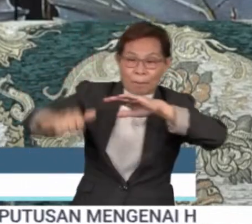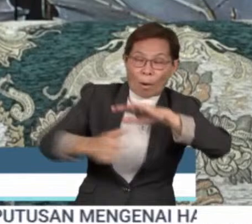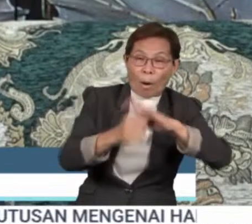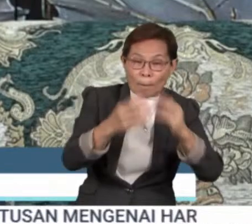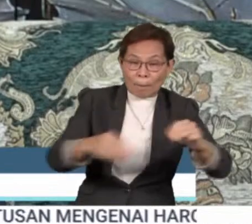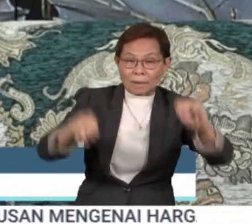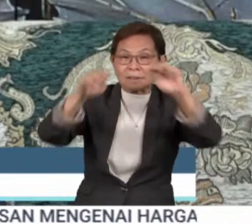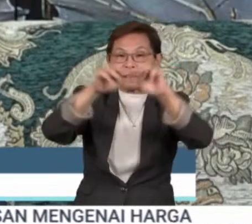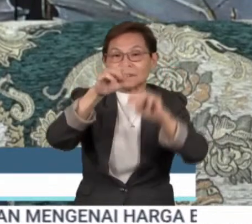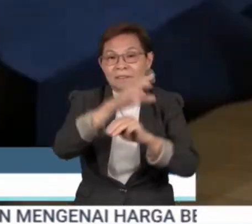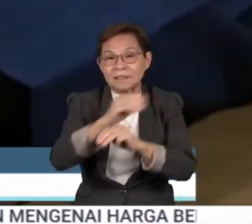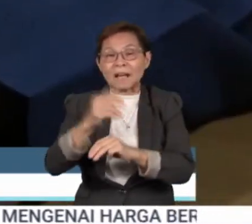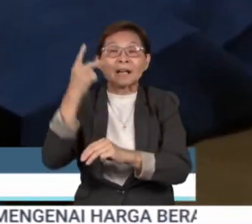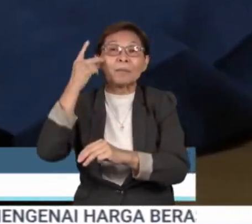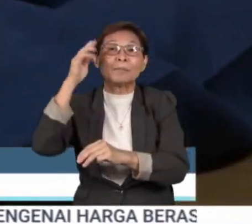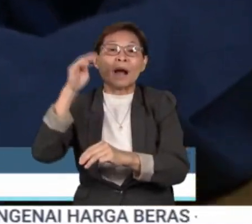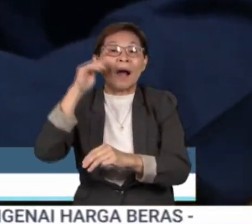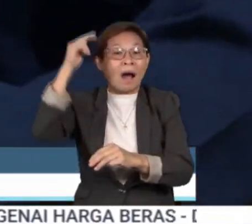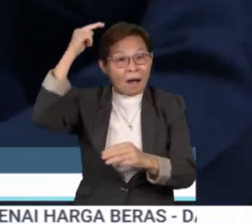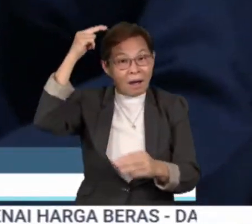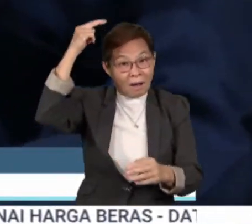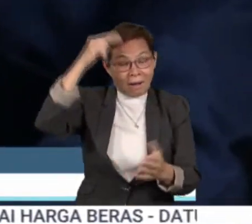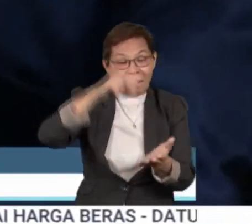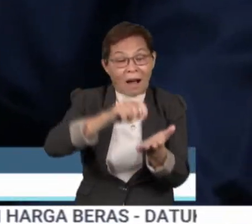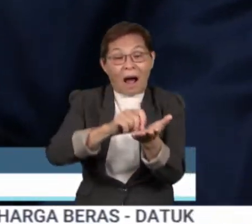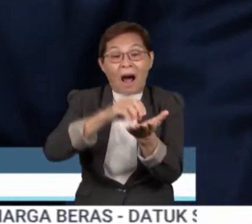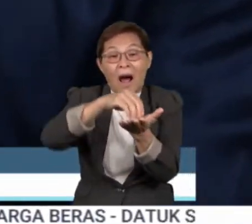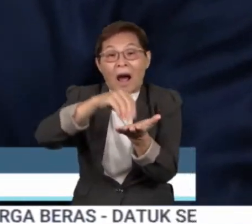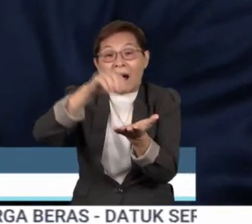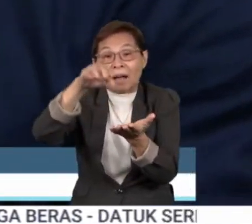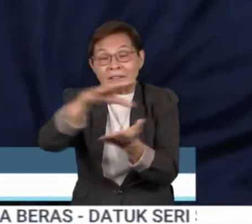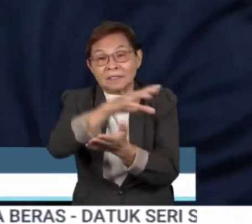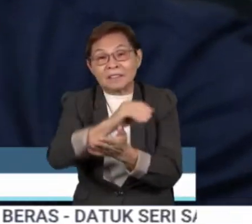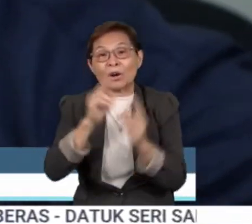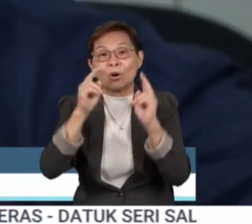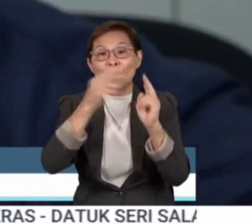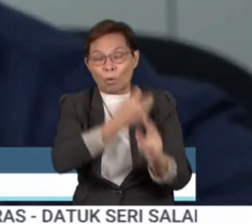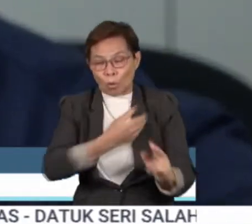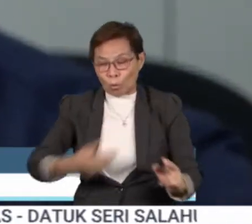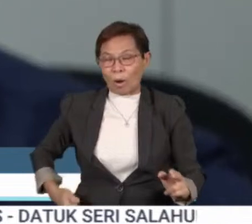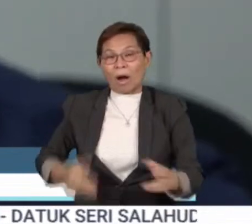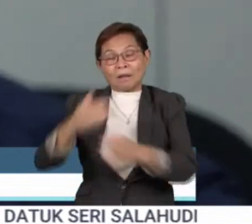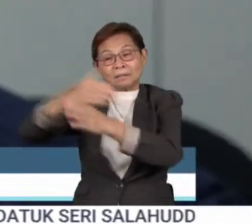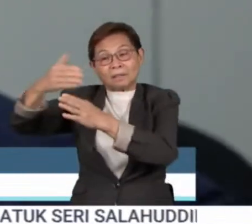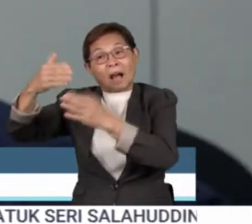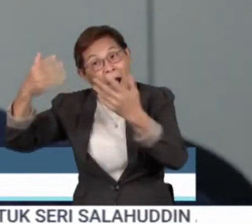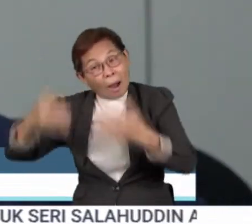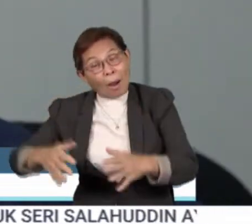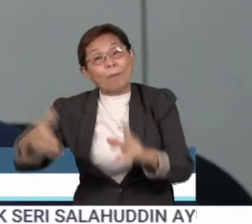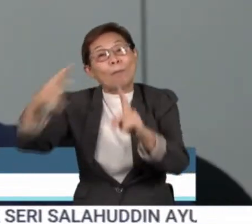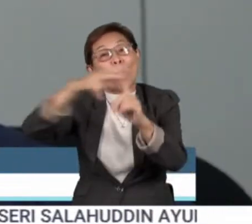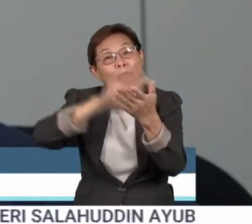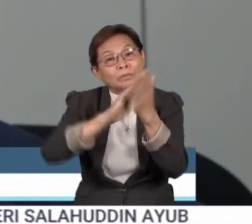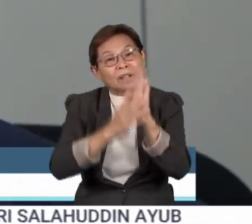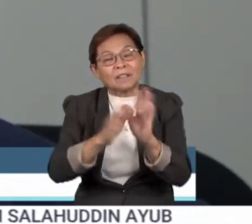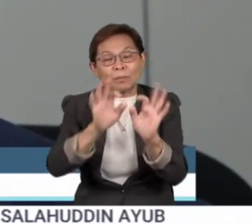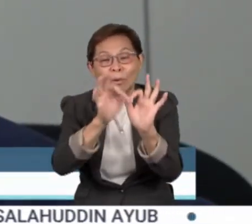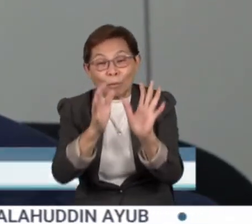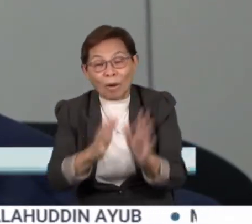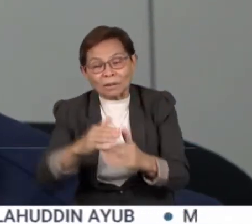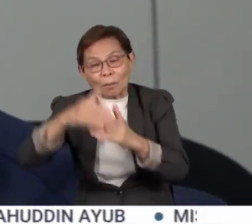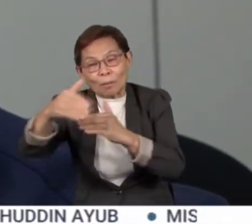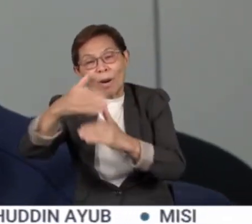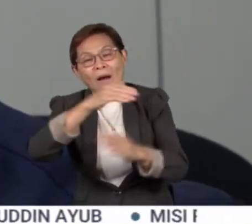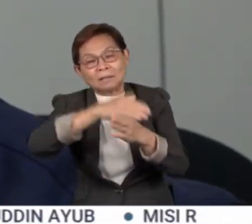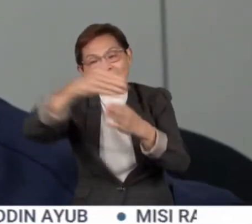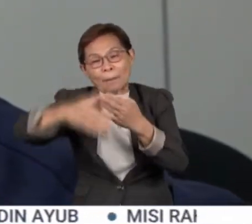dan Kementerian Haji dan Umrah. Tambahnya, dia memohon menjadi penterjemah selepas menghabiskan pengajiannya di Universiti Al-Qura di Mekah. Beliau